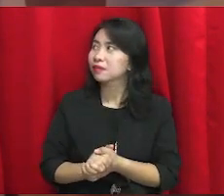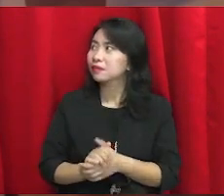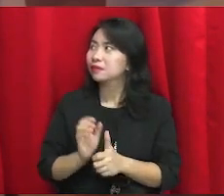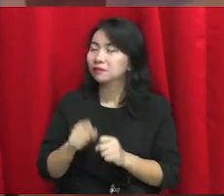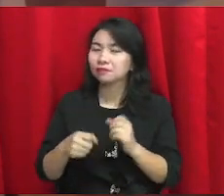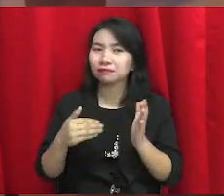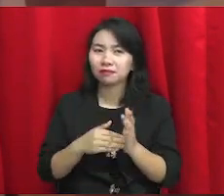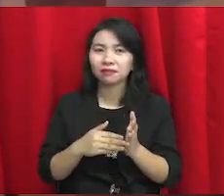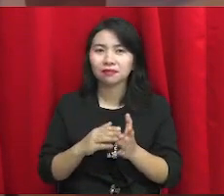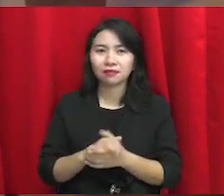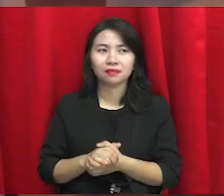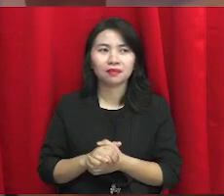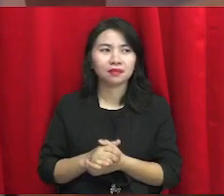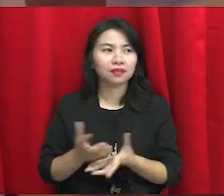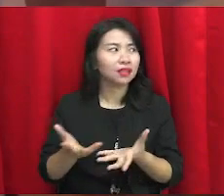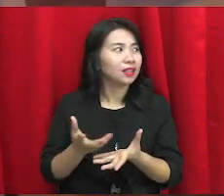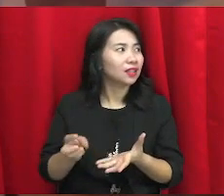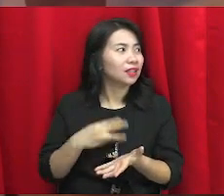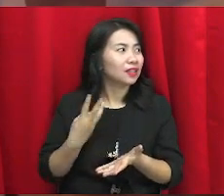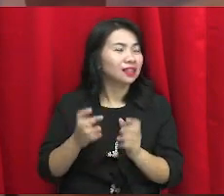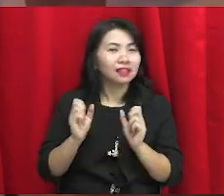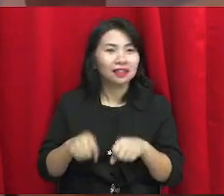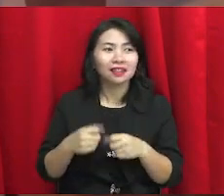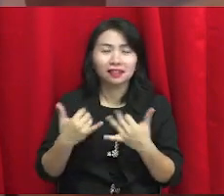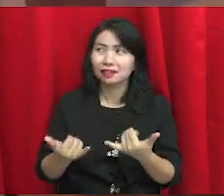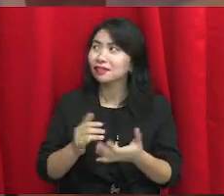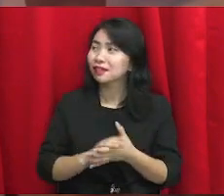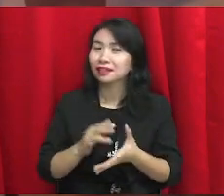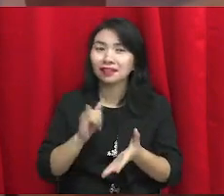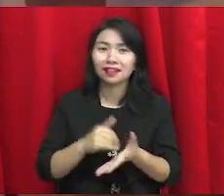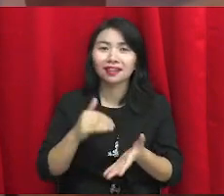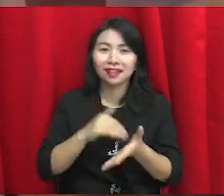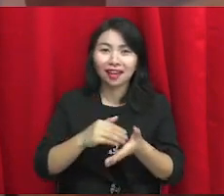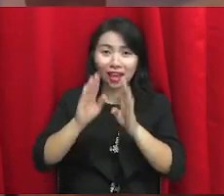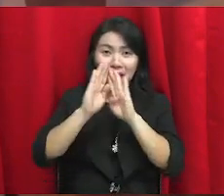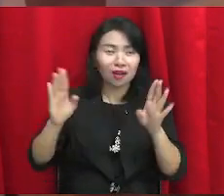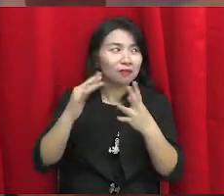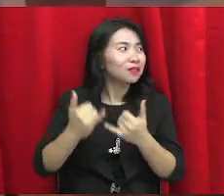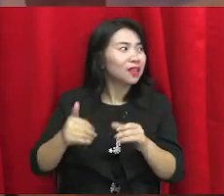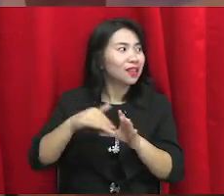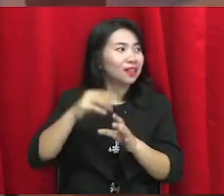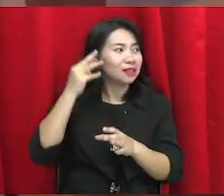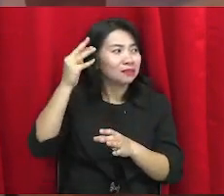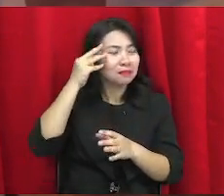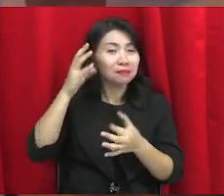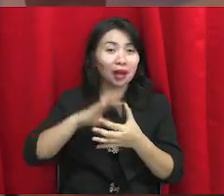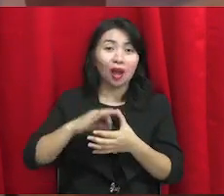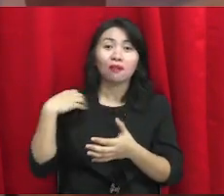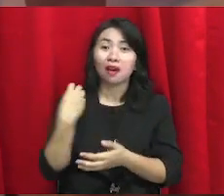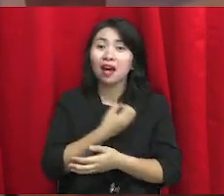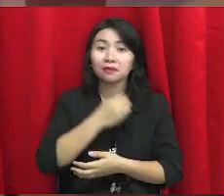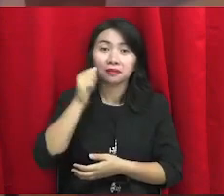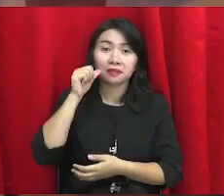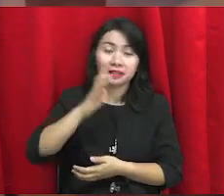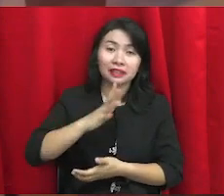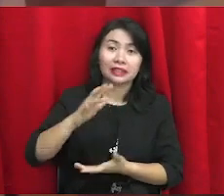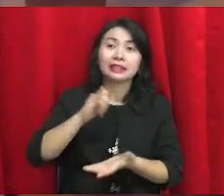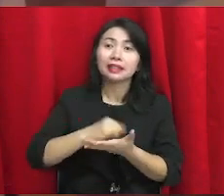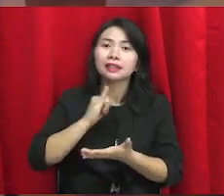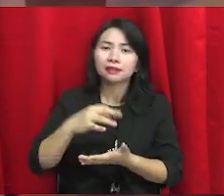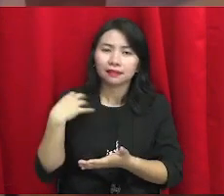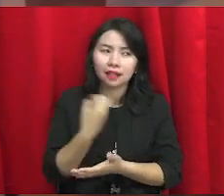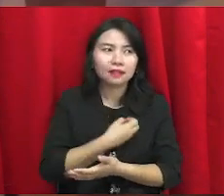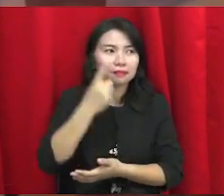Kaya dito po makikita natin na na-open yung mga kaisipan ng mga kababaihan natin na dapat ganyan na maging